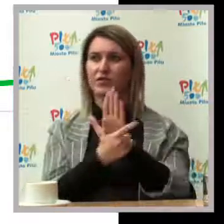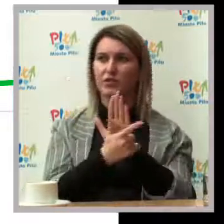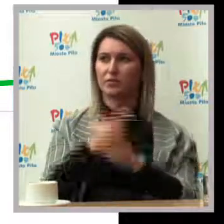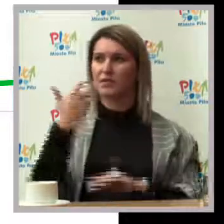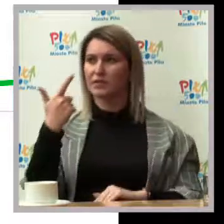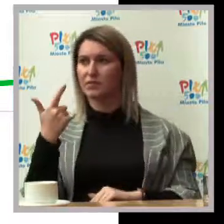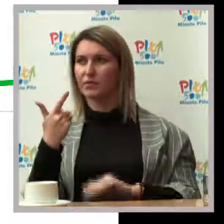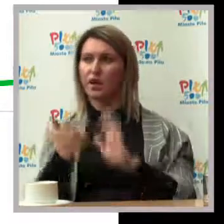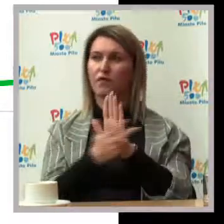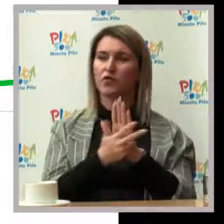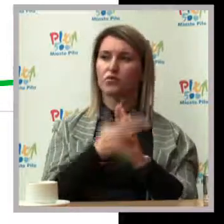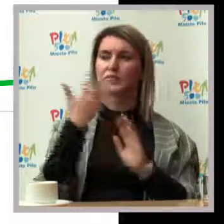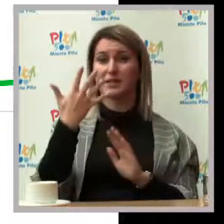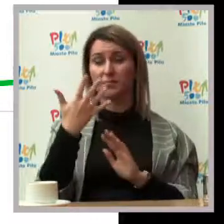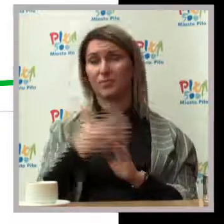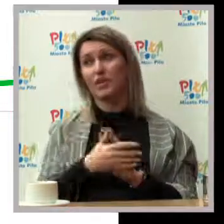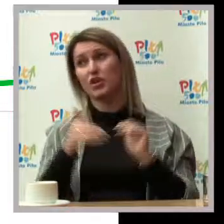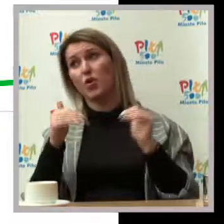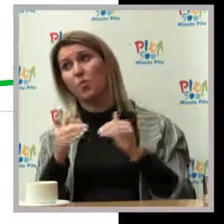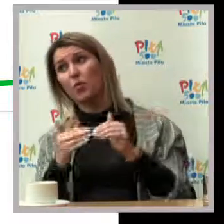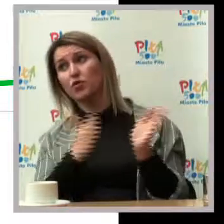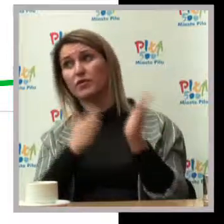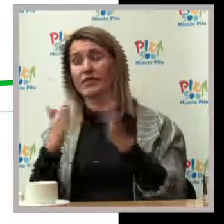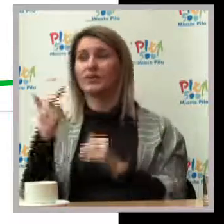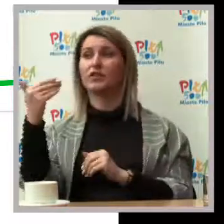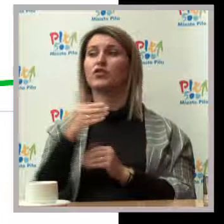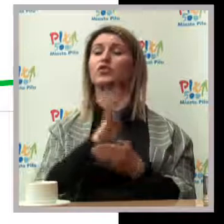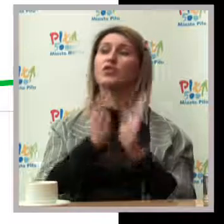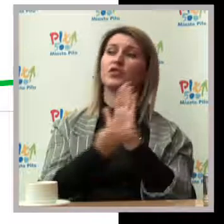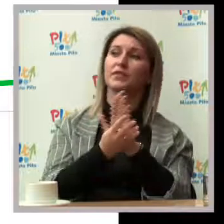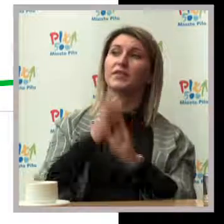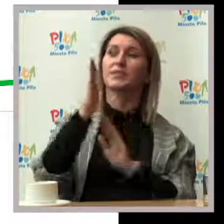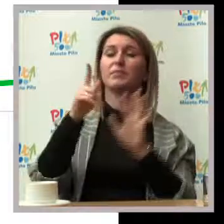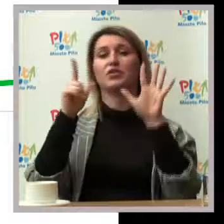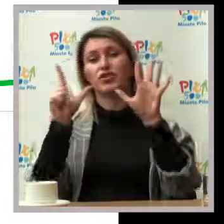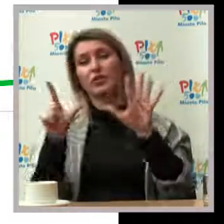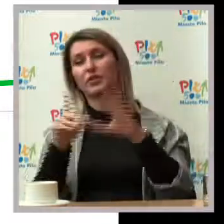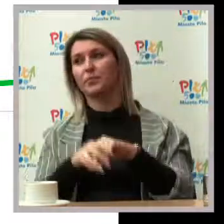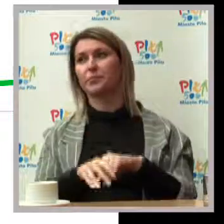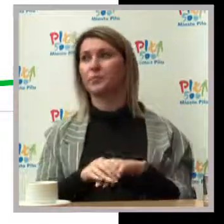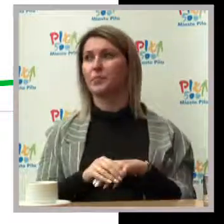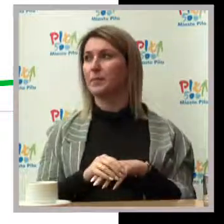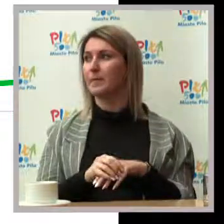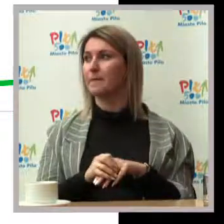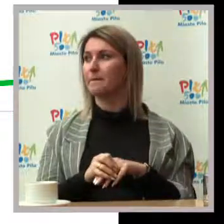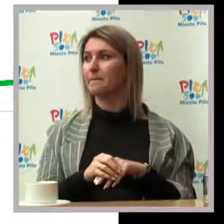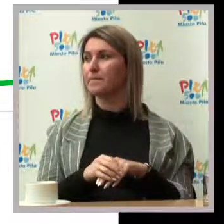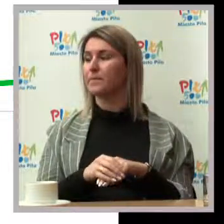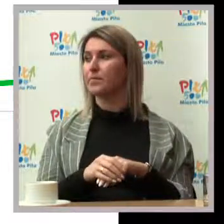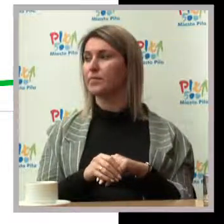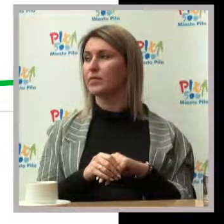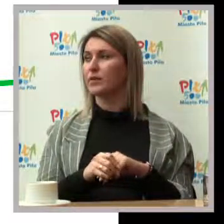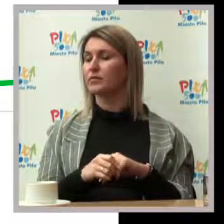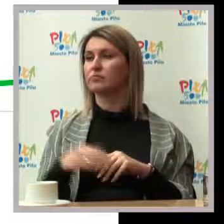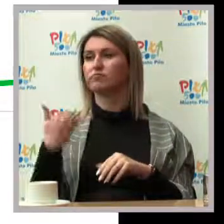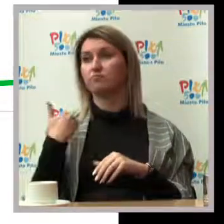5, planujemy w roku 2019 7. Biorąc dane historyczne roku 2010 mieliśmy sytuacje, w